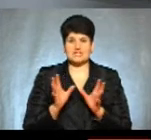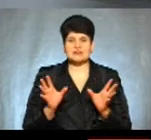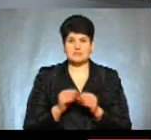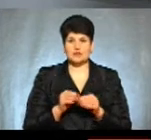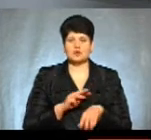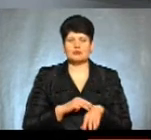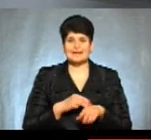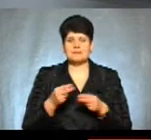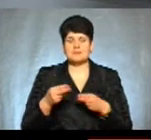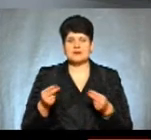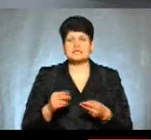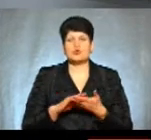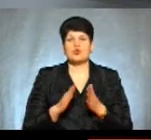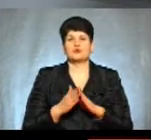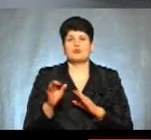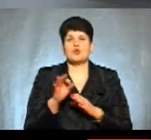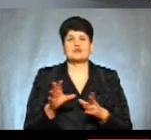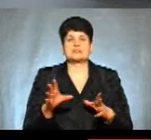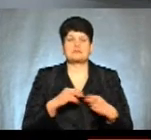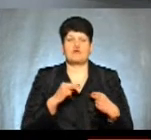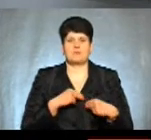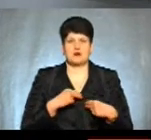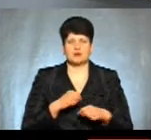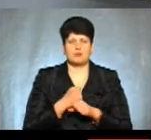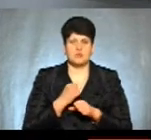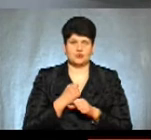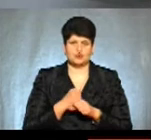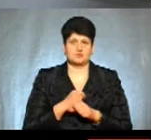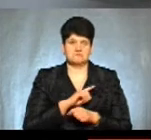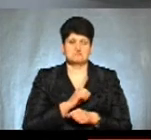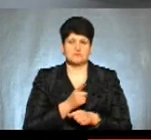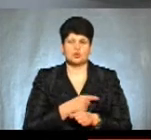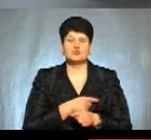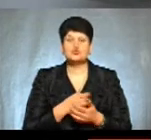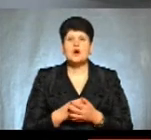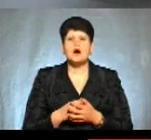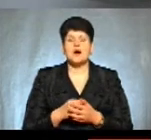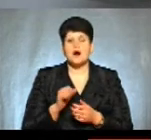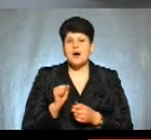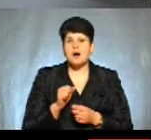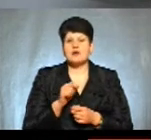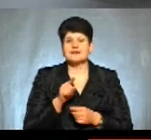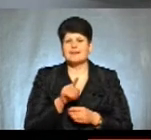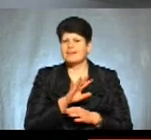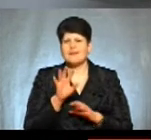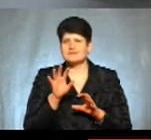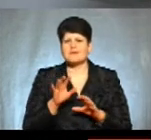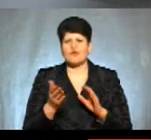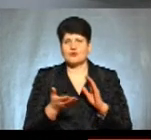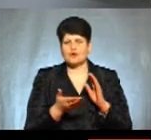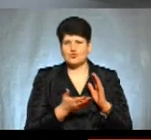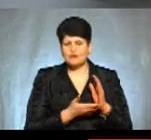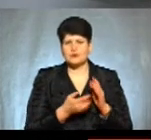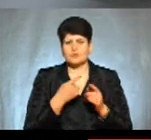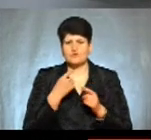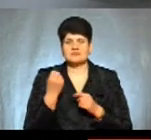підписано угода про співпрацю, працює досить потужно. А ті от незаконні рубки, які ми